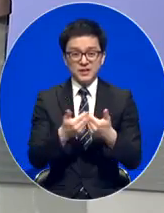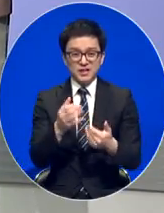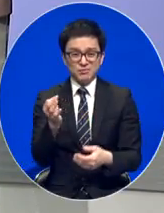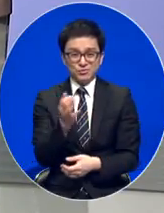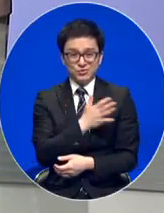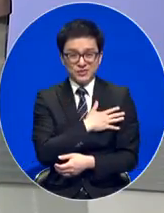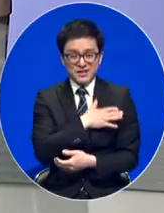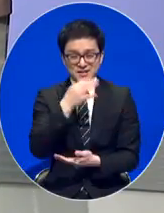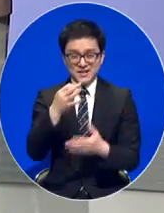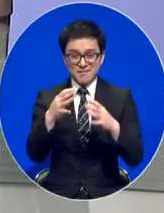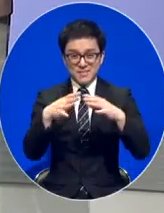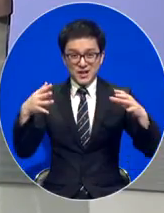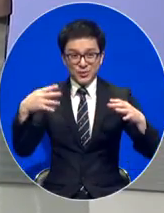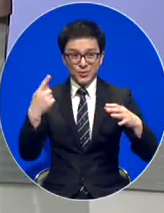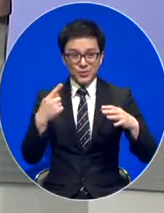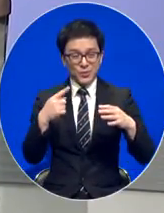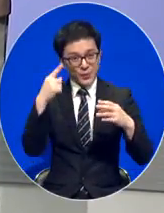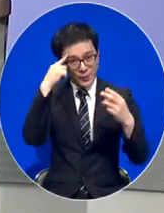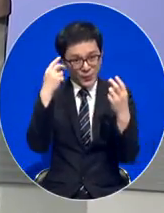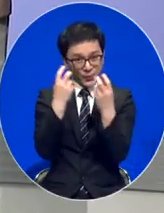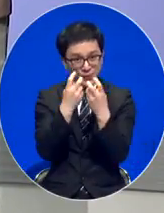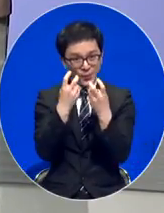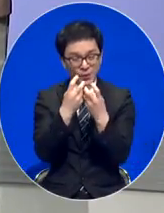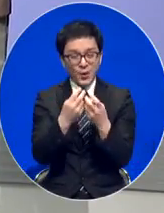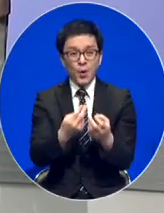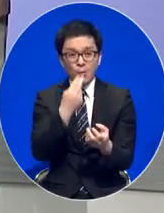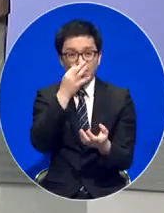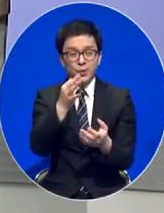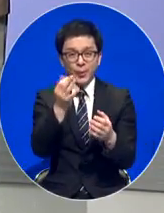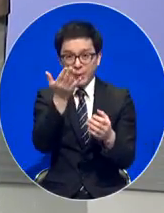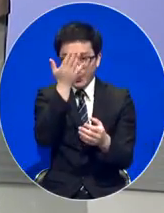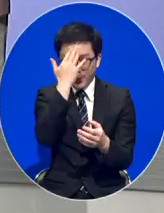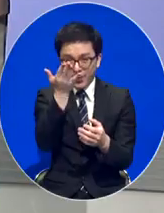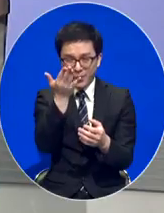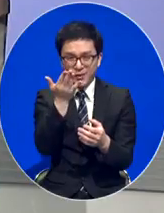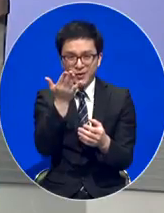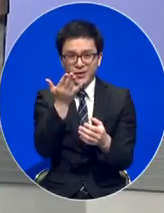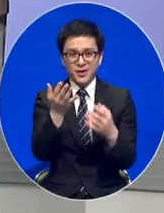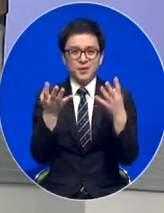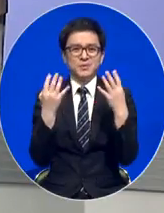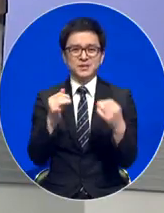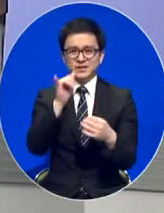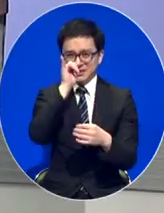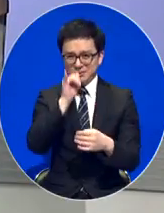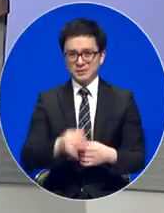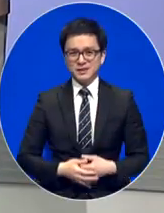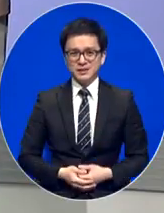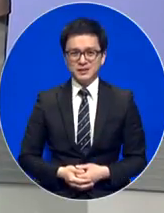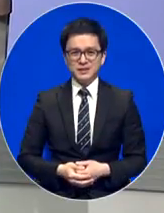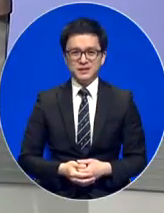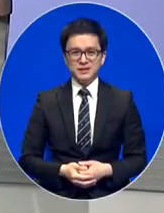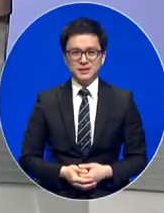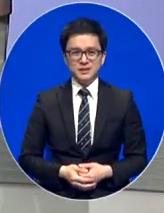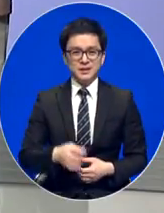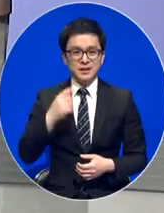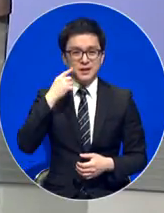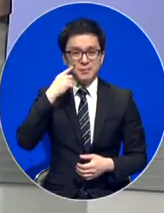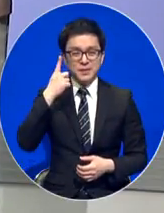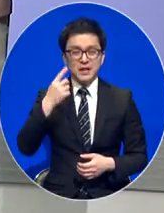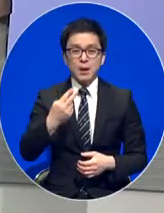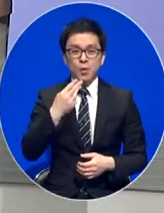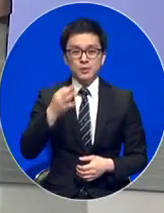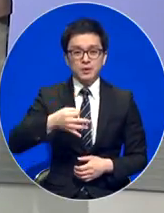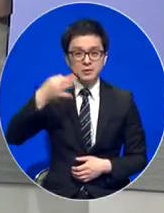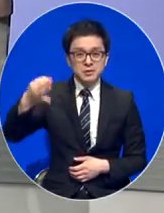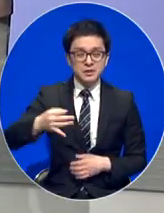반대로 재산이나 소득이 많아도 보험료는 내지 않는다는 이른바 무임승차 논란도 끊이지 않았습니다. 매달